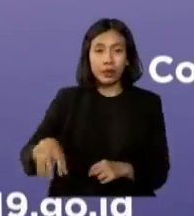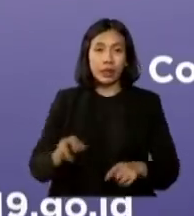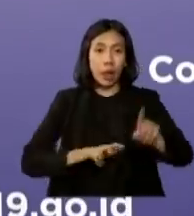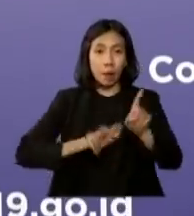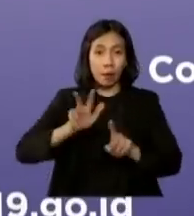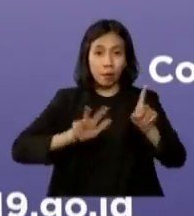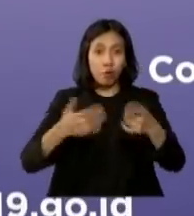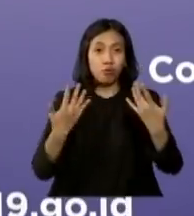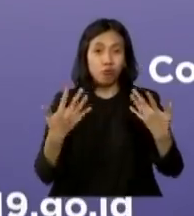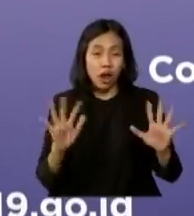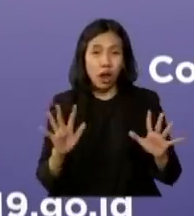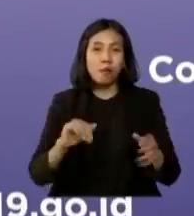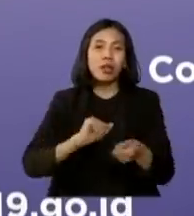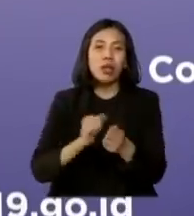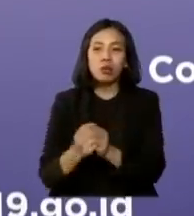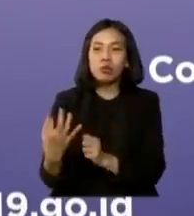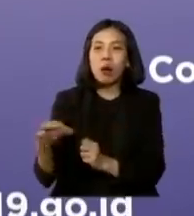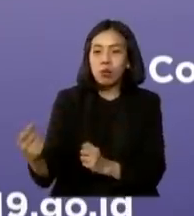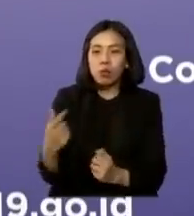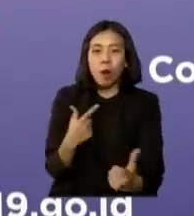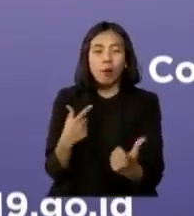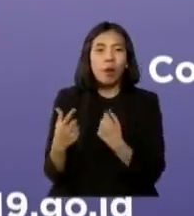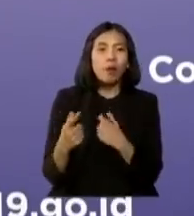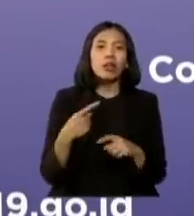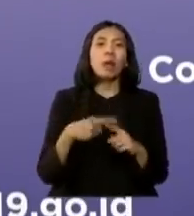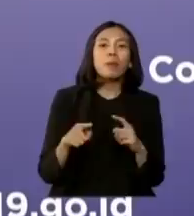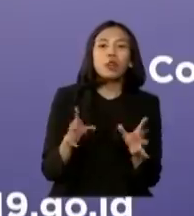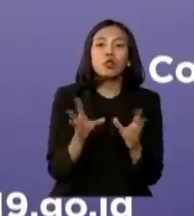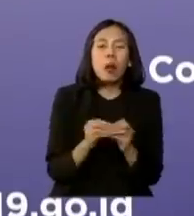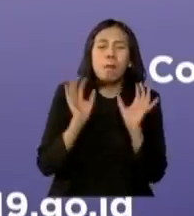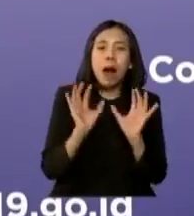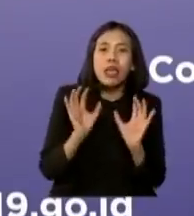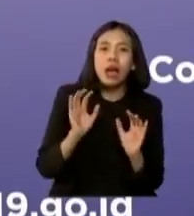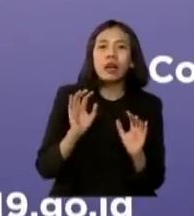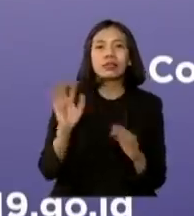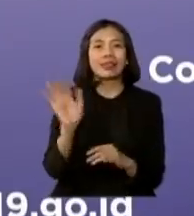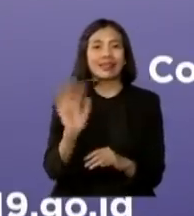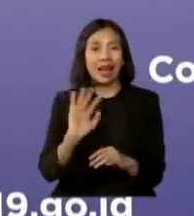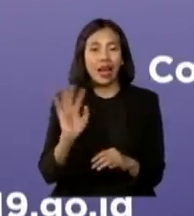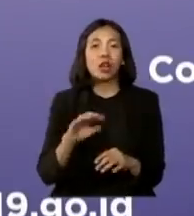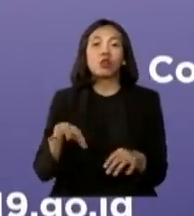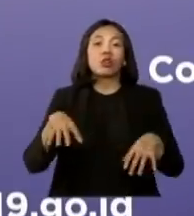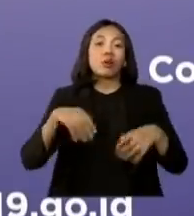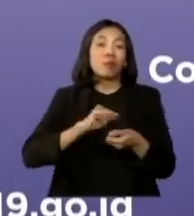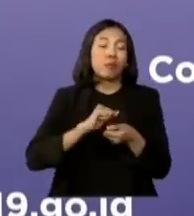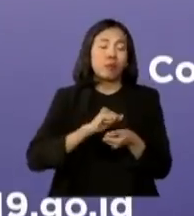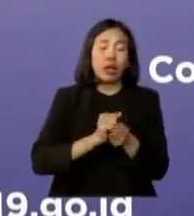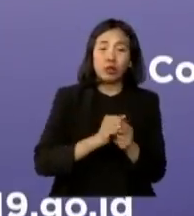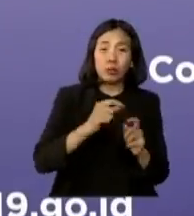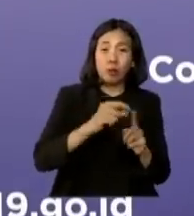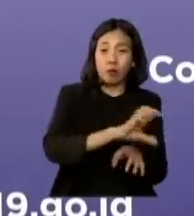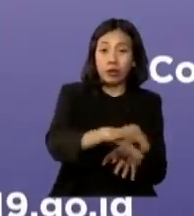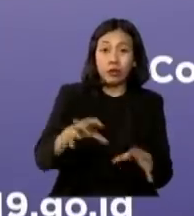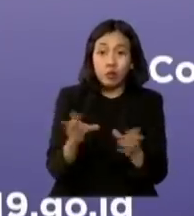hari ini melaporkan penambahan kasusnya di bawah 10 Hai dan ada tujuh provinsi yang hari ini